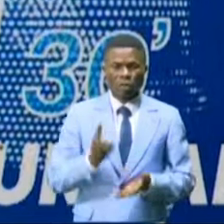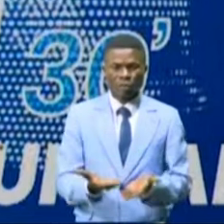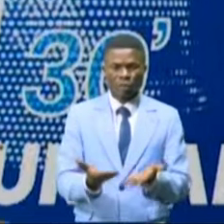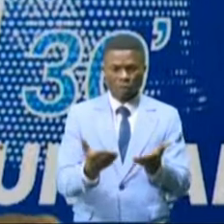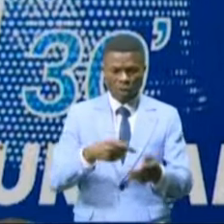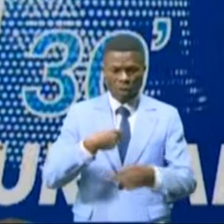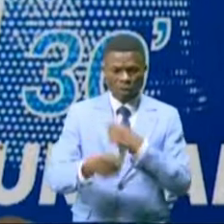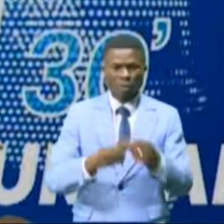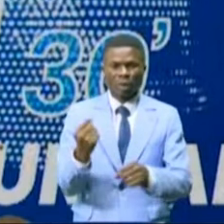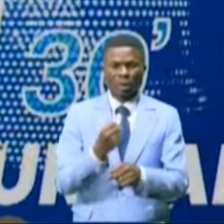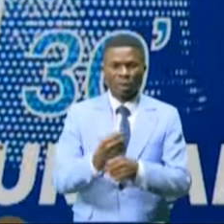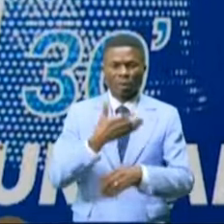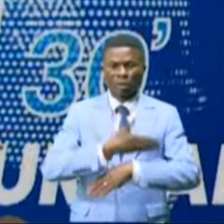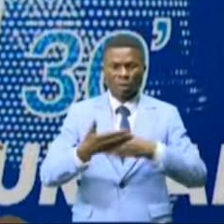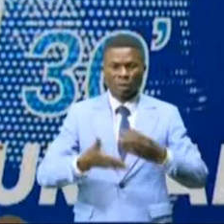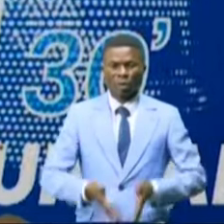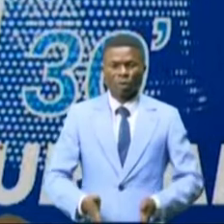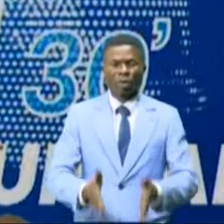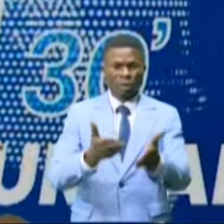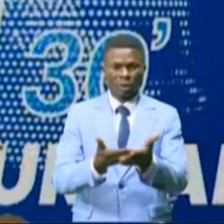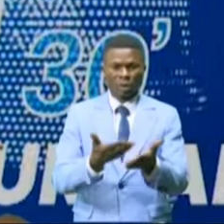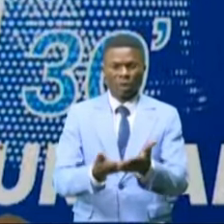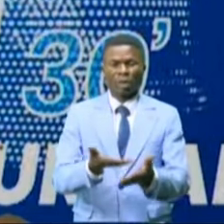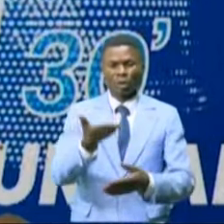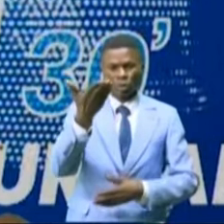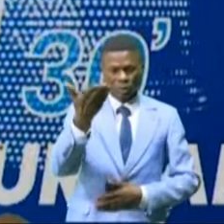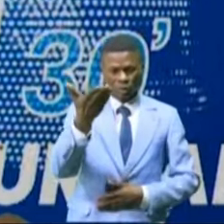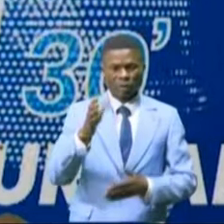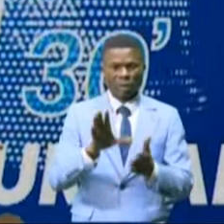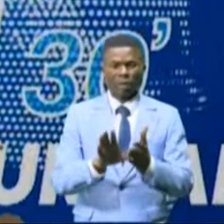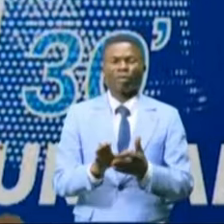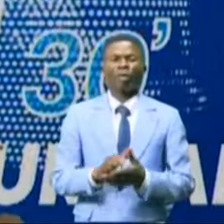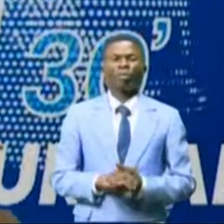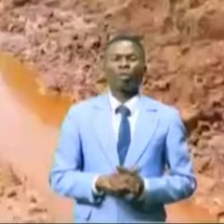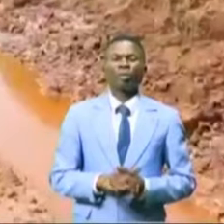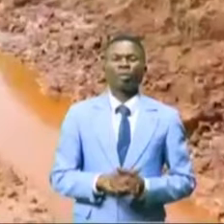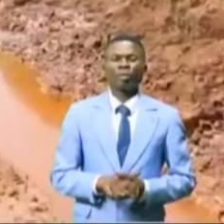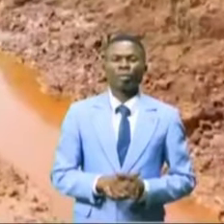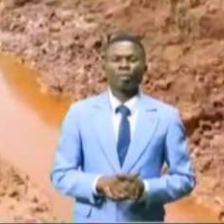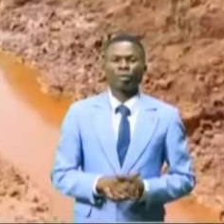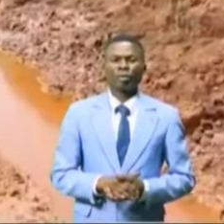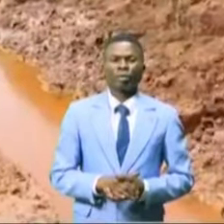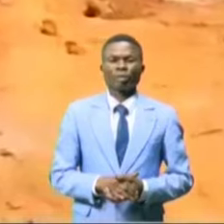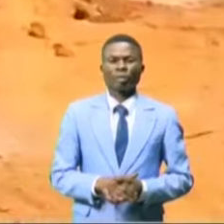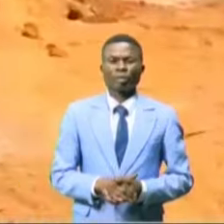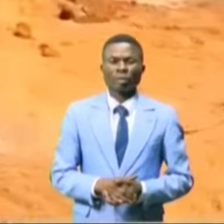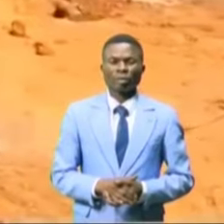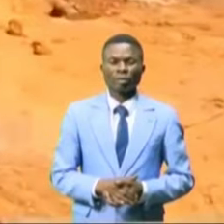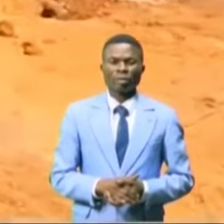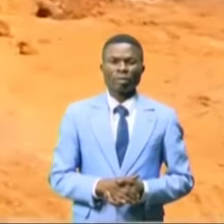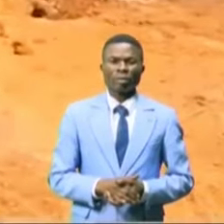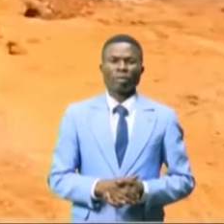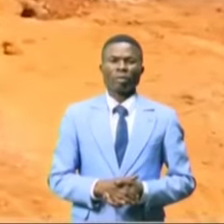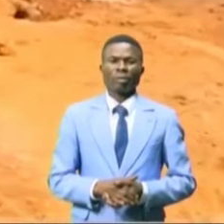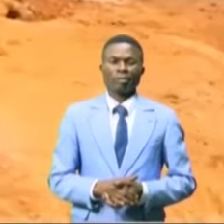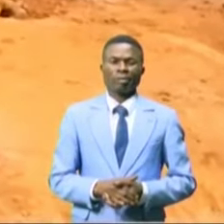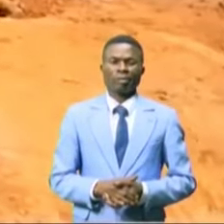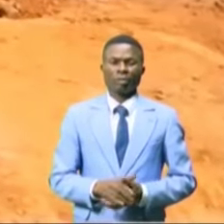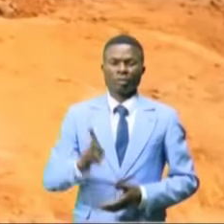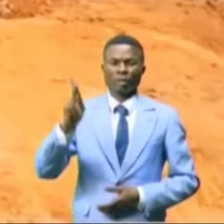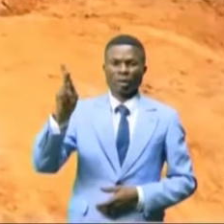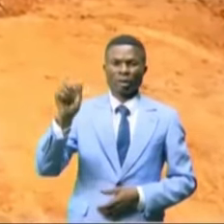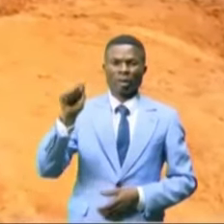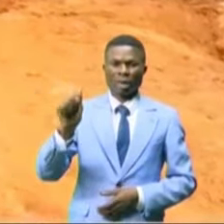de réhabilitation des bourbiers. Robert Ndaïchi, c'est un reportage. Le tronçon routier compris entre la ville de Kamina